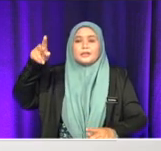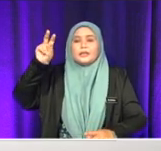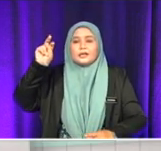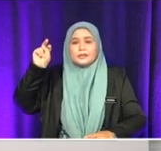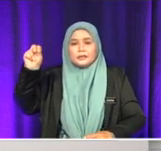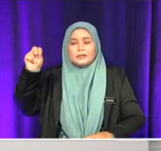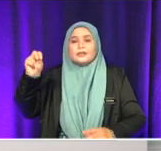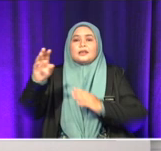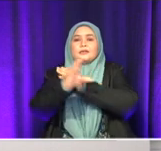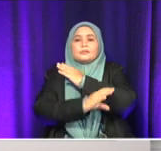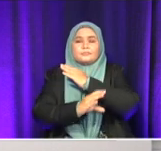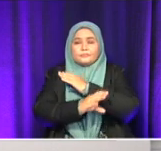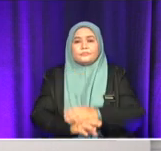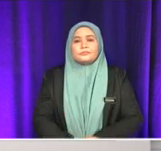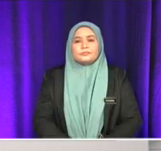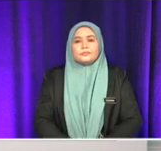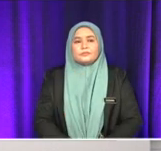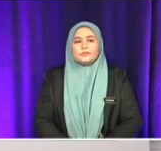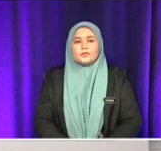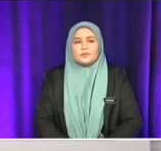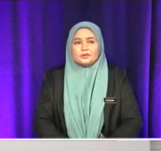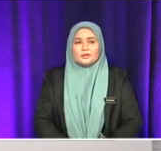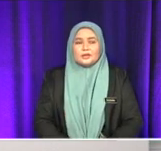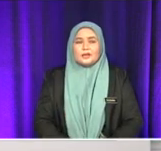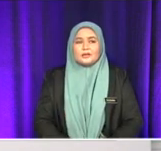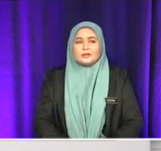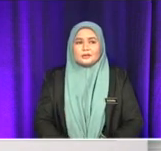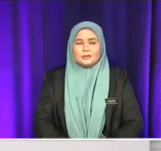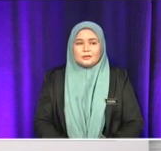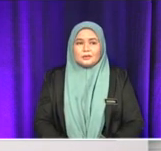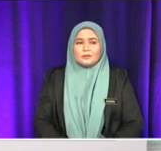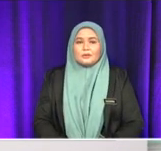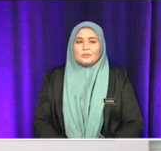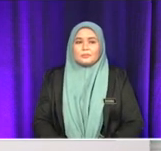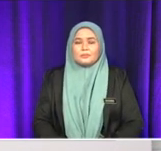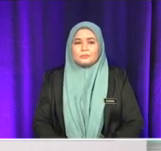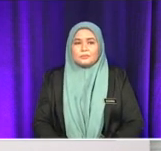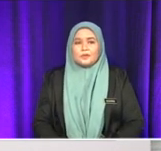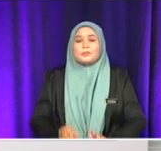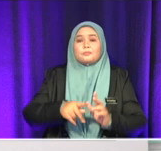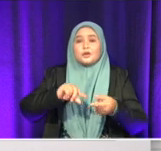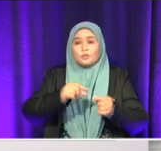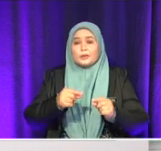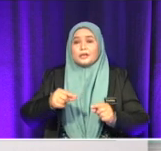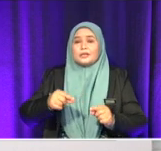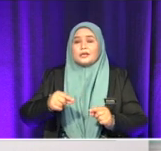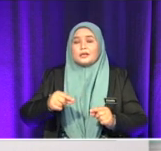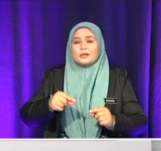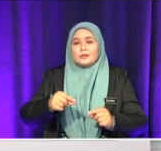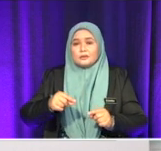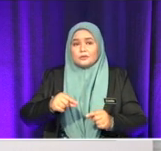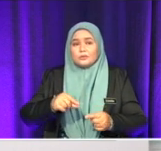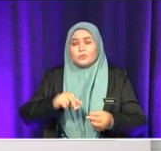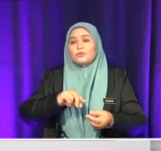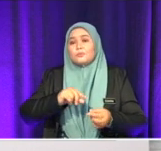fpn oke itu soalnya dia jangan dulu belum lagi ada sabar hujan oke